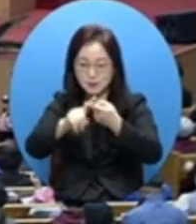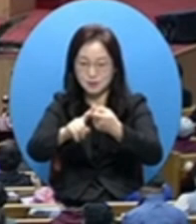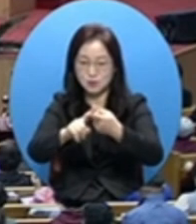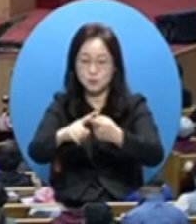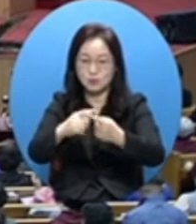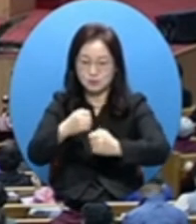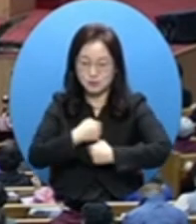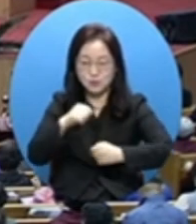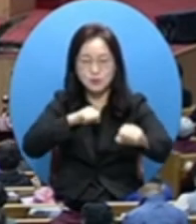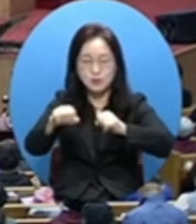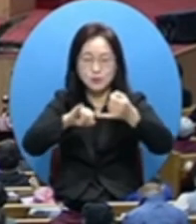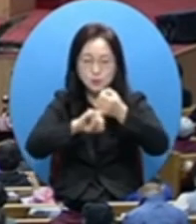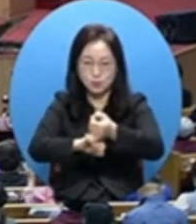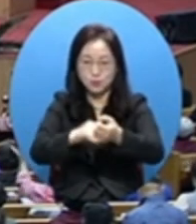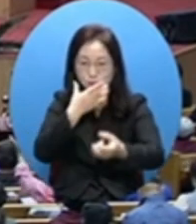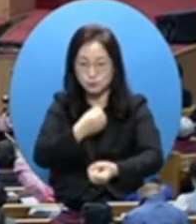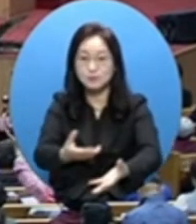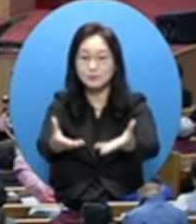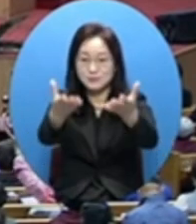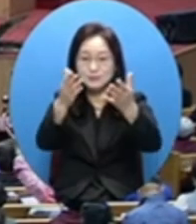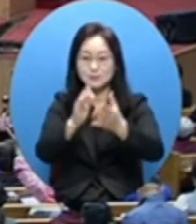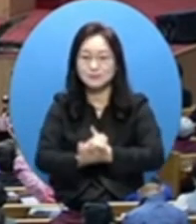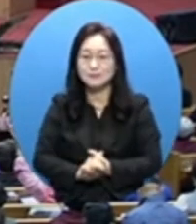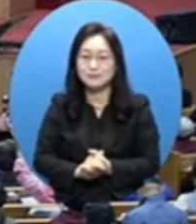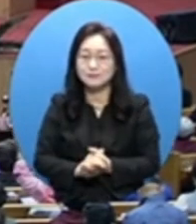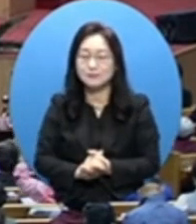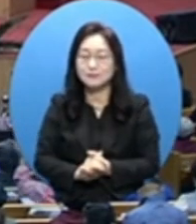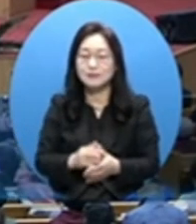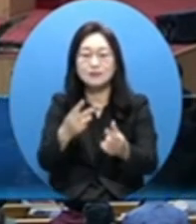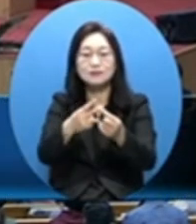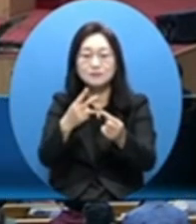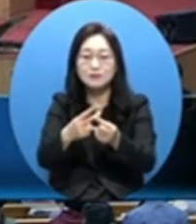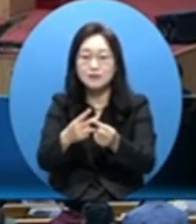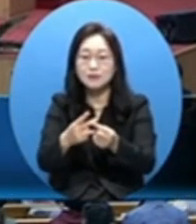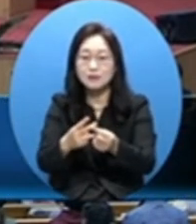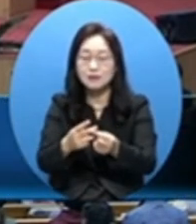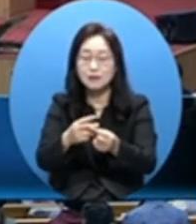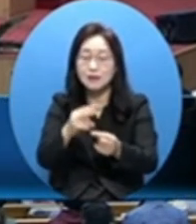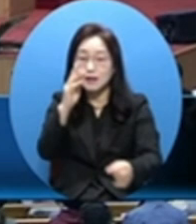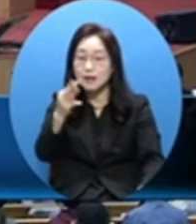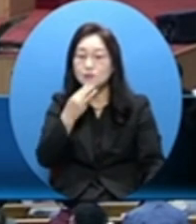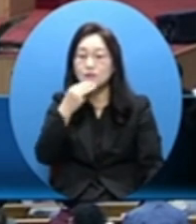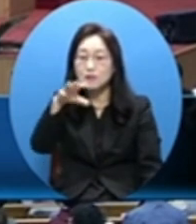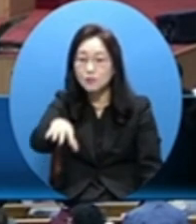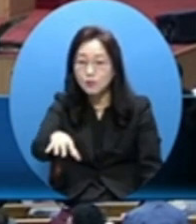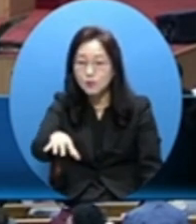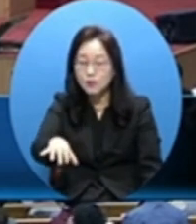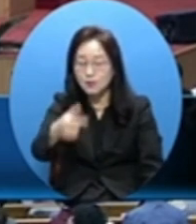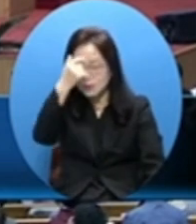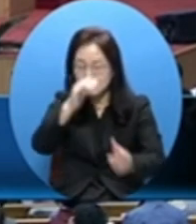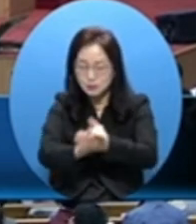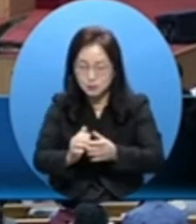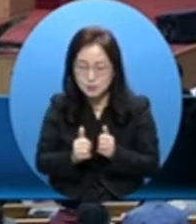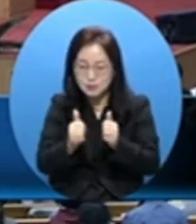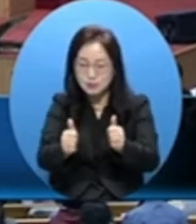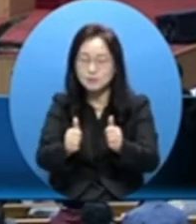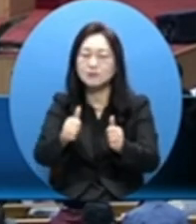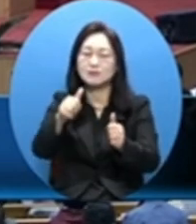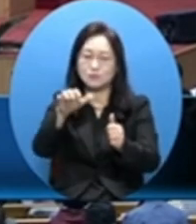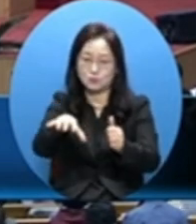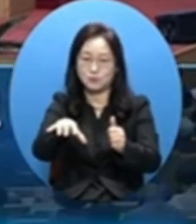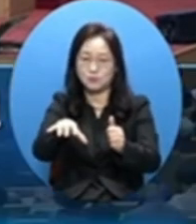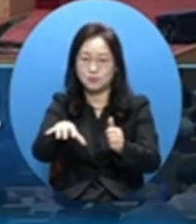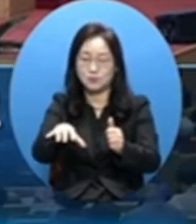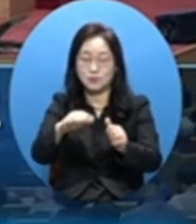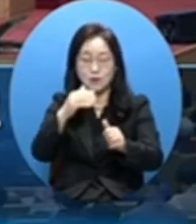여러분 모두가 되기를 주님의 이름으로 축원합니다. 둘째로 예루살렘 교회는 기도에 힘쓰는 교회였습니다. 오늘 성경